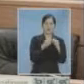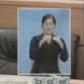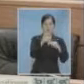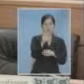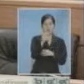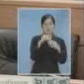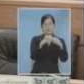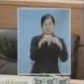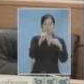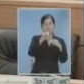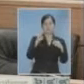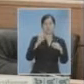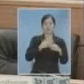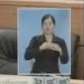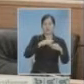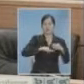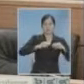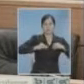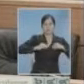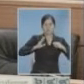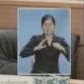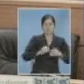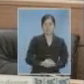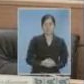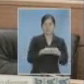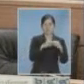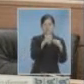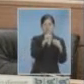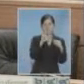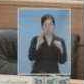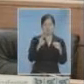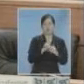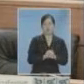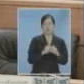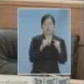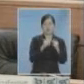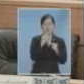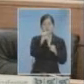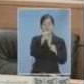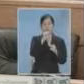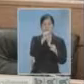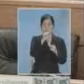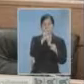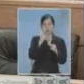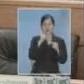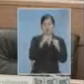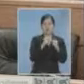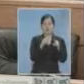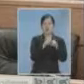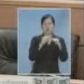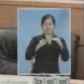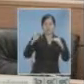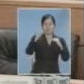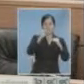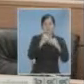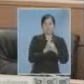ส่วนตัวผมเองนั้นผมไม่เห็นด้วยเพราะสว.ก็คือสภาสูงนะครับสภาสูงส่วนมากก็มีหน้า